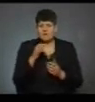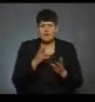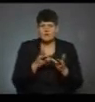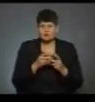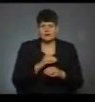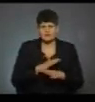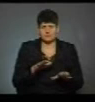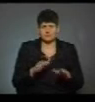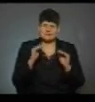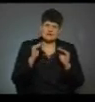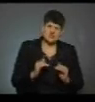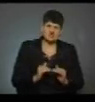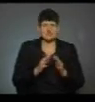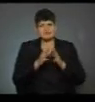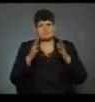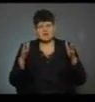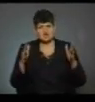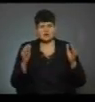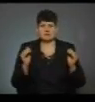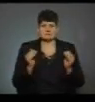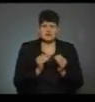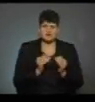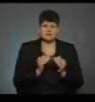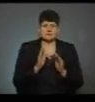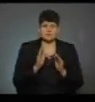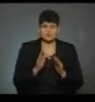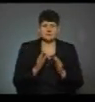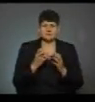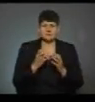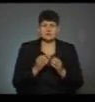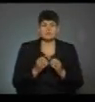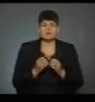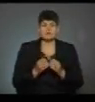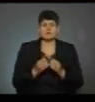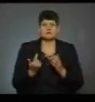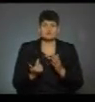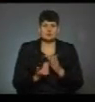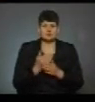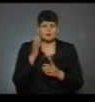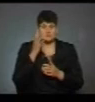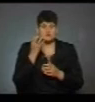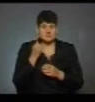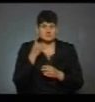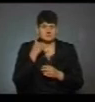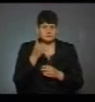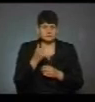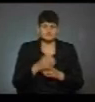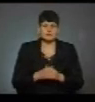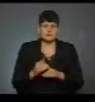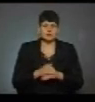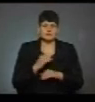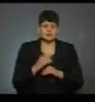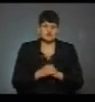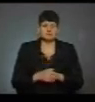зниження, збільшення, зменшення будуть враховані в новому тарифі. Але послухаємо ще один телефонний дзвінок. Доброго вечора, ви на